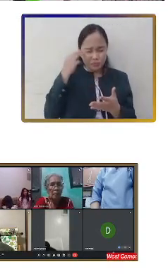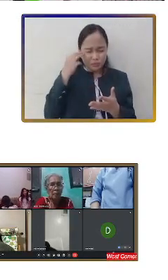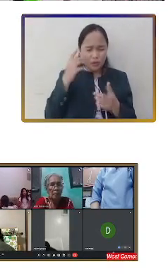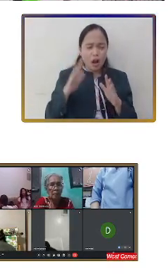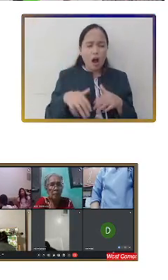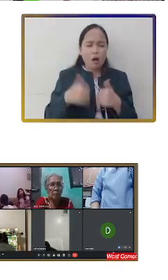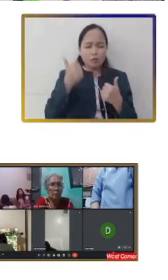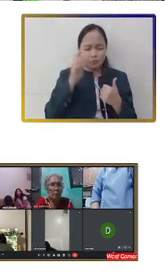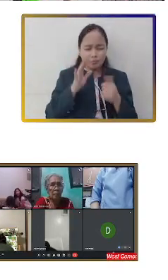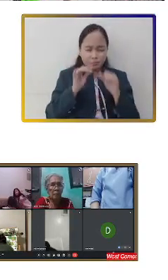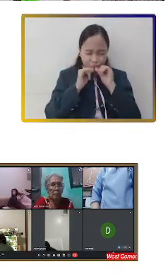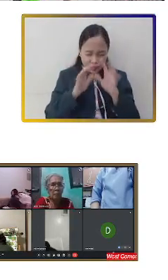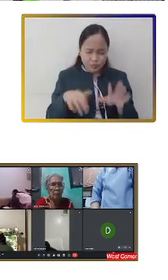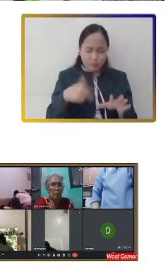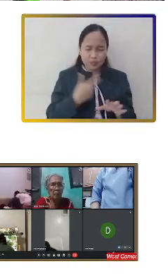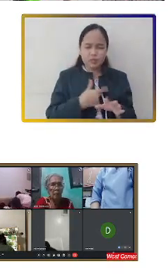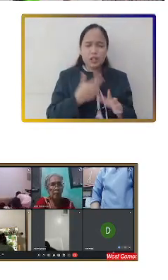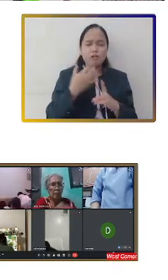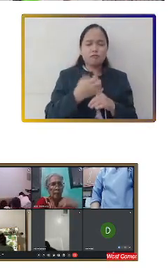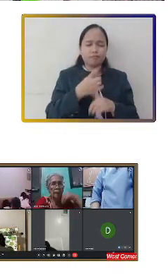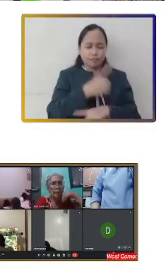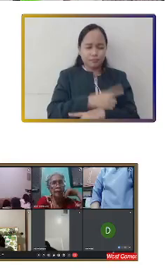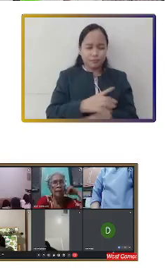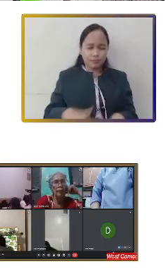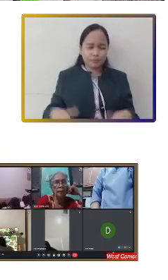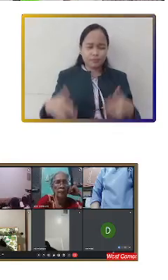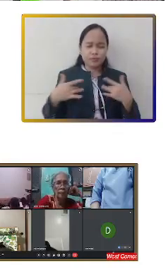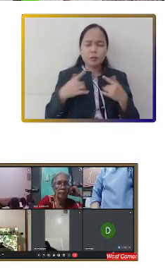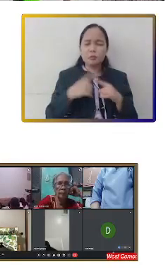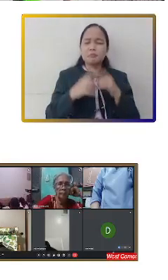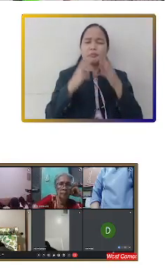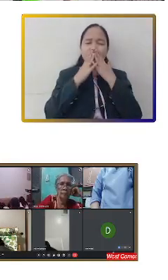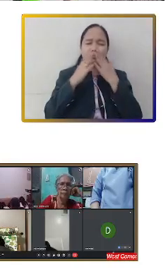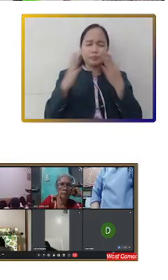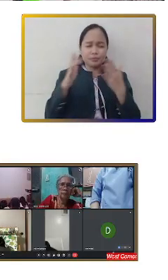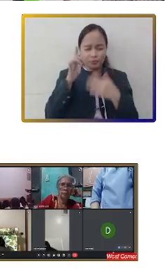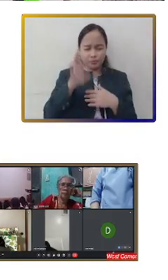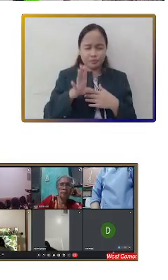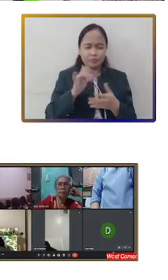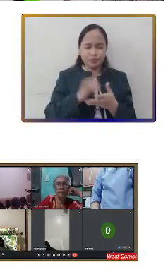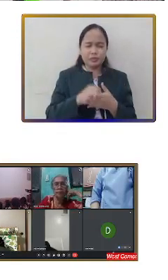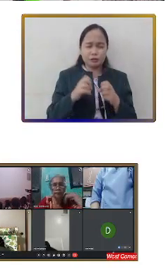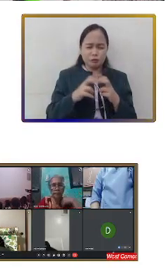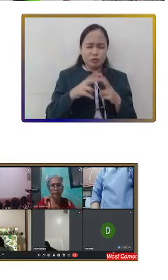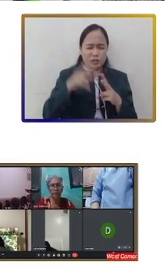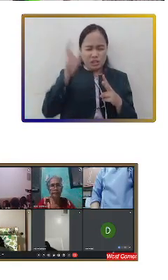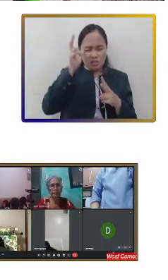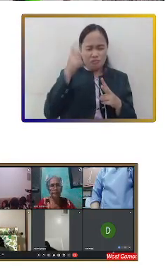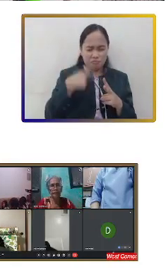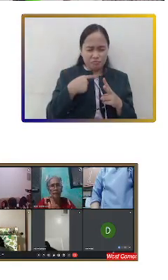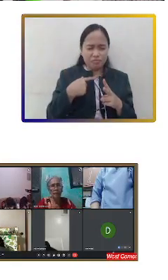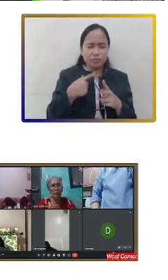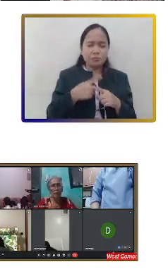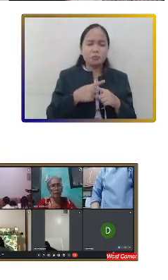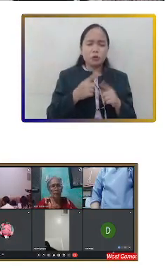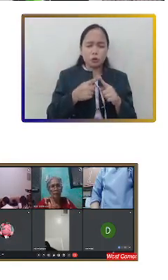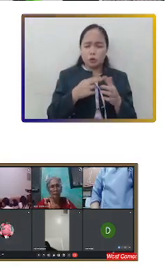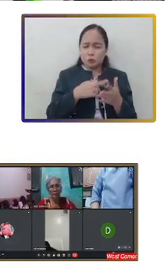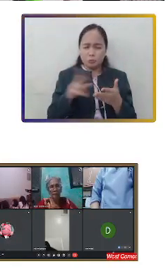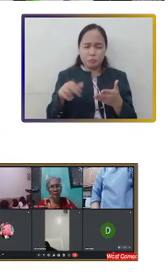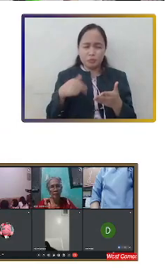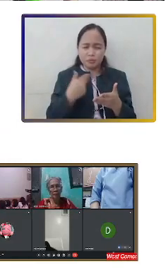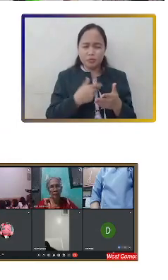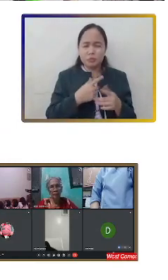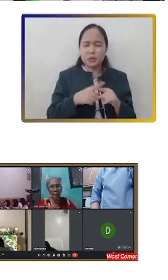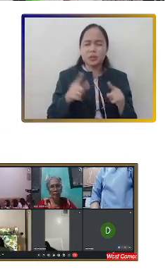kami pinagpapala sa araw-araw na aming pamumuhay. But thank you, O God. Bagamat nandyan siya para alisin ito sa aming mga isipan,